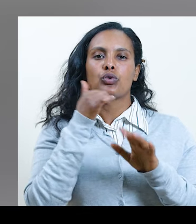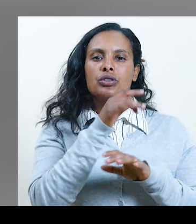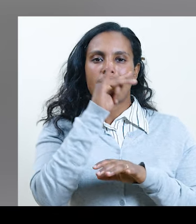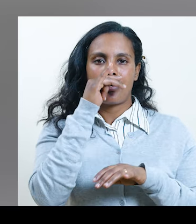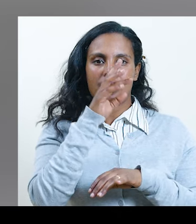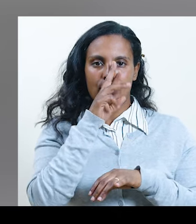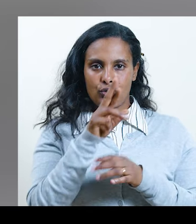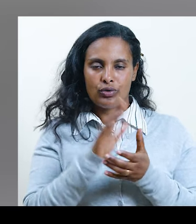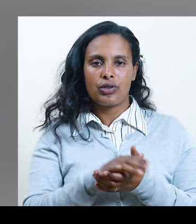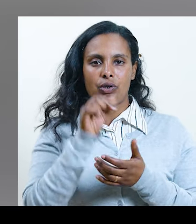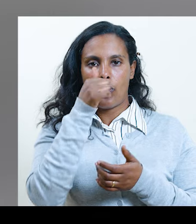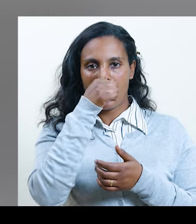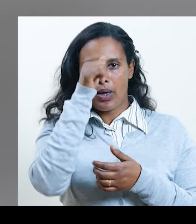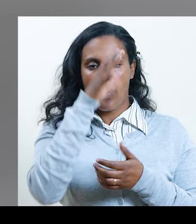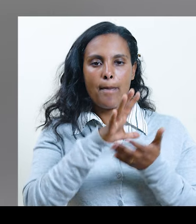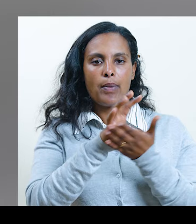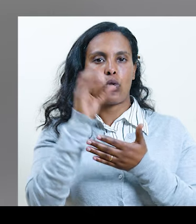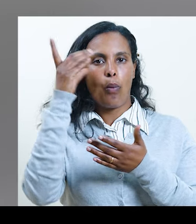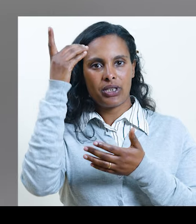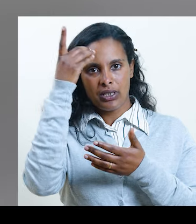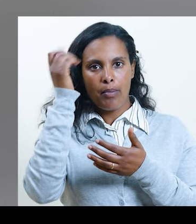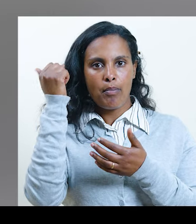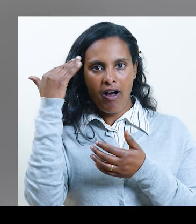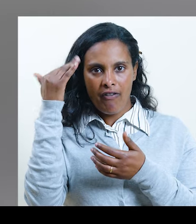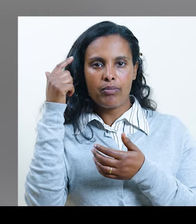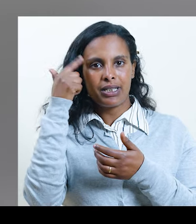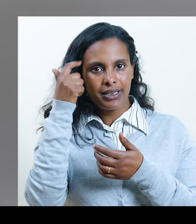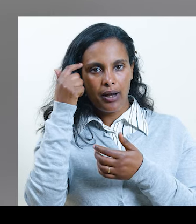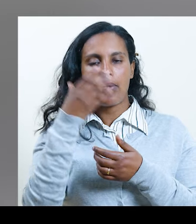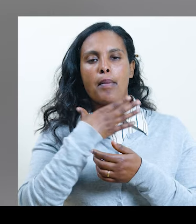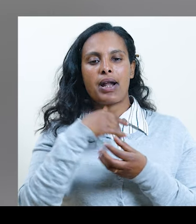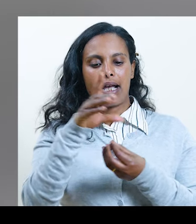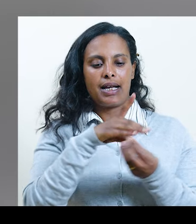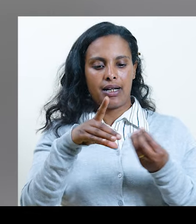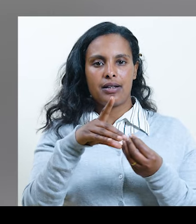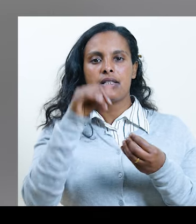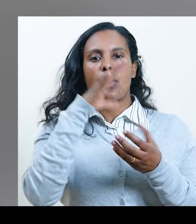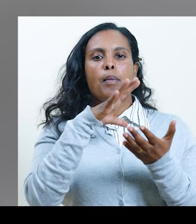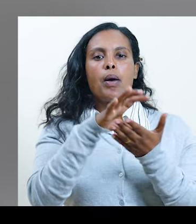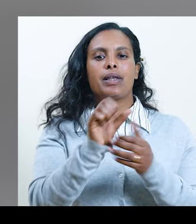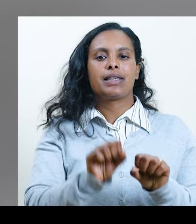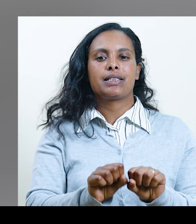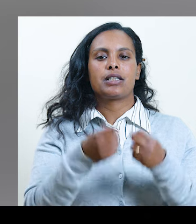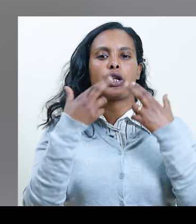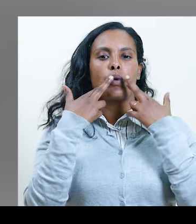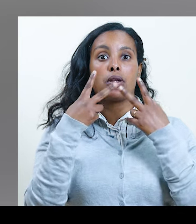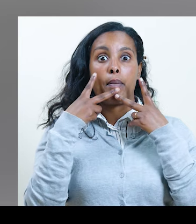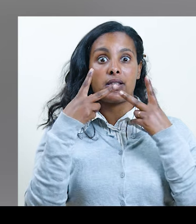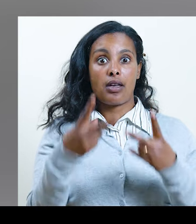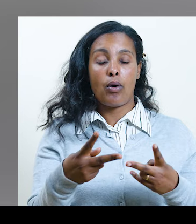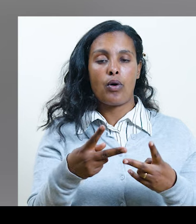ሴቶችና ሕፃናት ናቸው። የኢትዮጵያ ሰብአዊ መብት ኮሚሽን በአፋር፣ በትግራይና በአማራ ክልል የሰብአዊ መብት ጥሰት